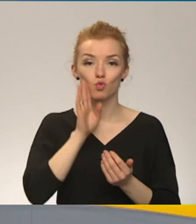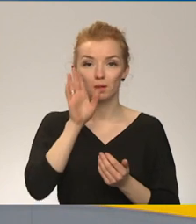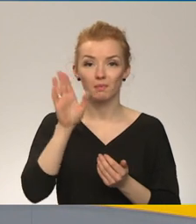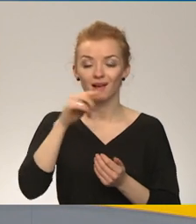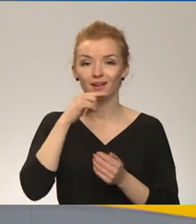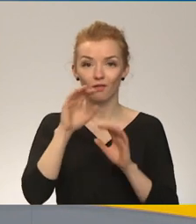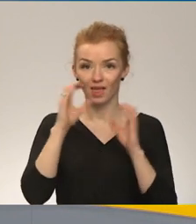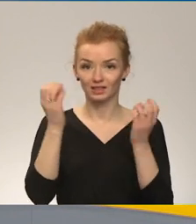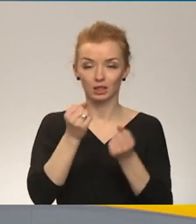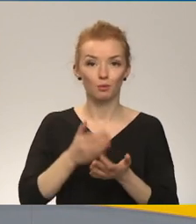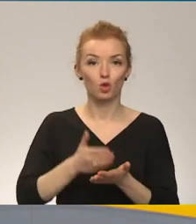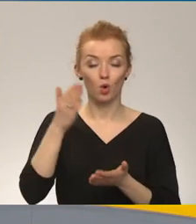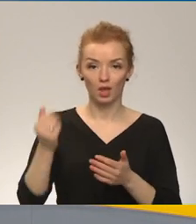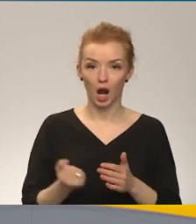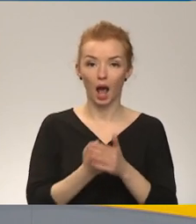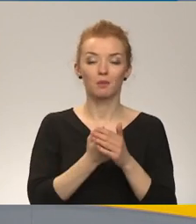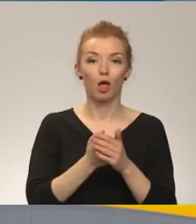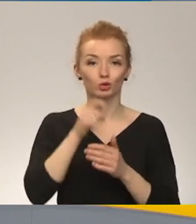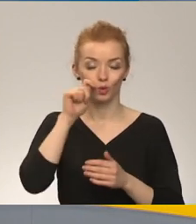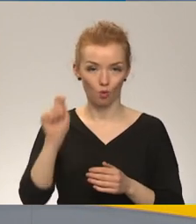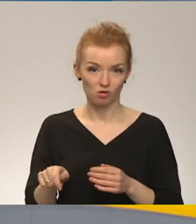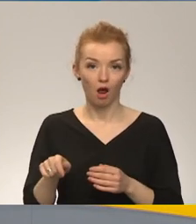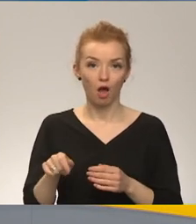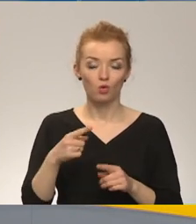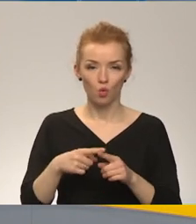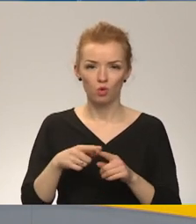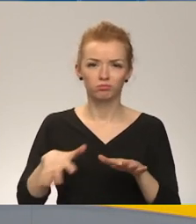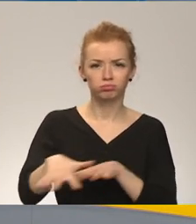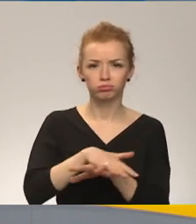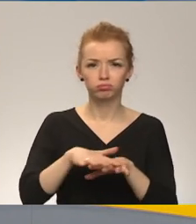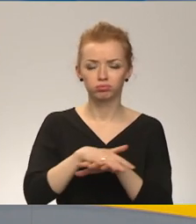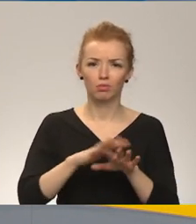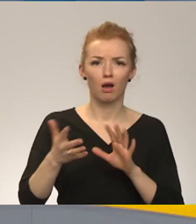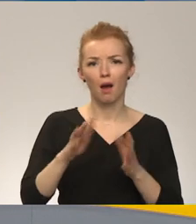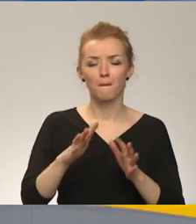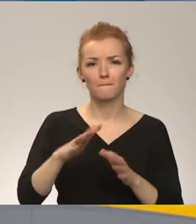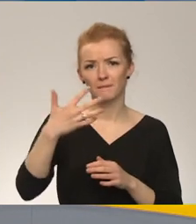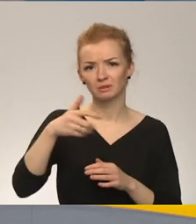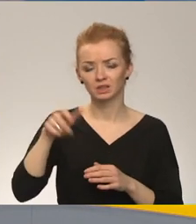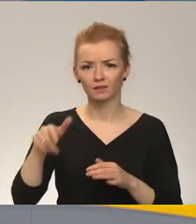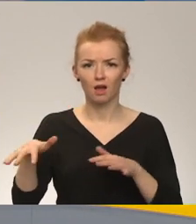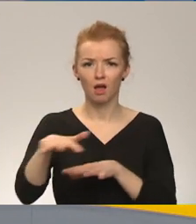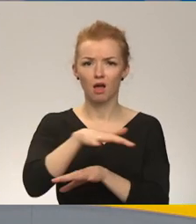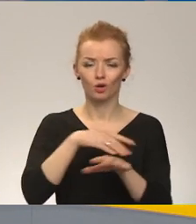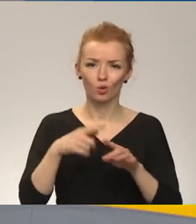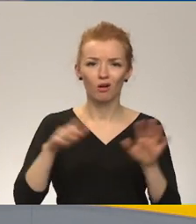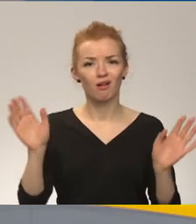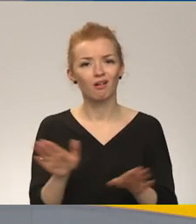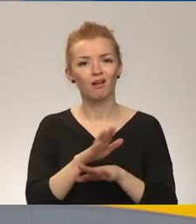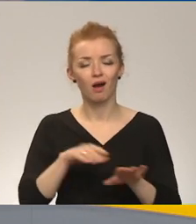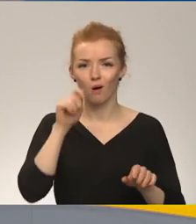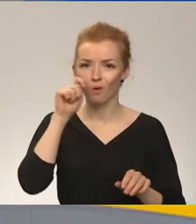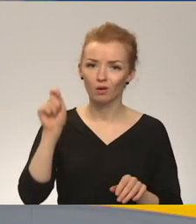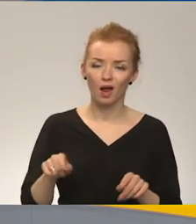Rīgā notika atbalsta pikets Ukrainai. Pikets pulcēja ap 500 dalībnieku, un tajā tika atskaņotas ukraiņu dziesmas. Arī